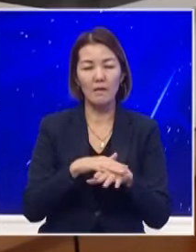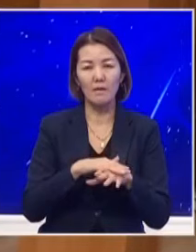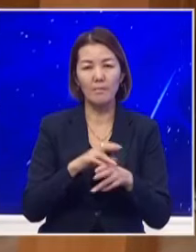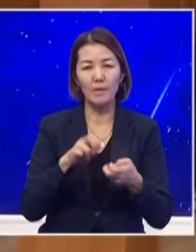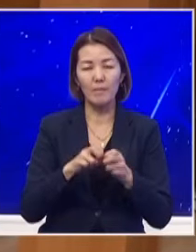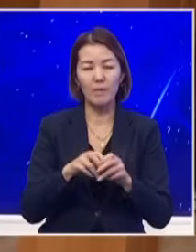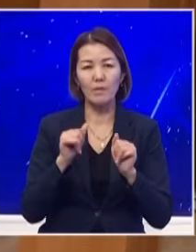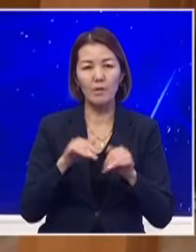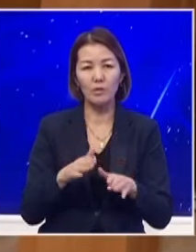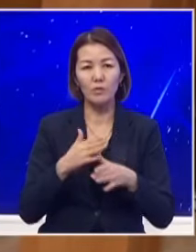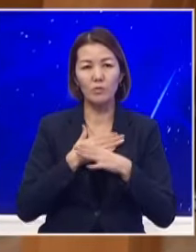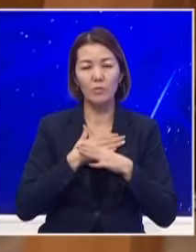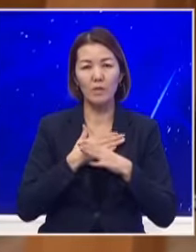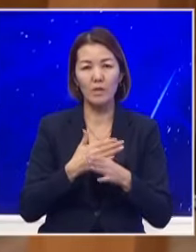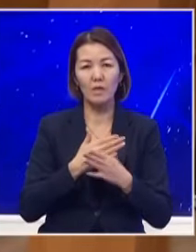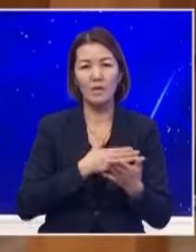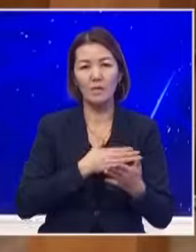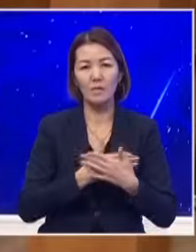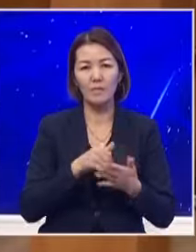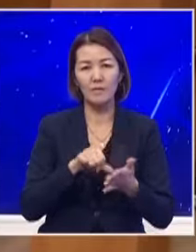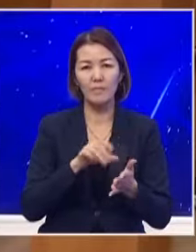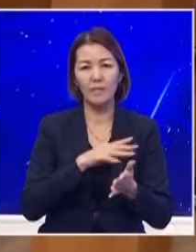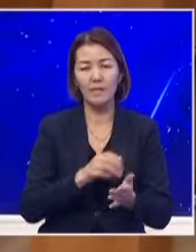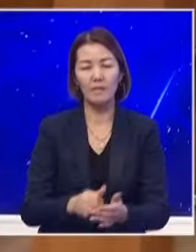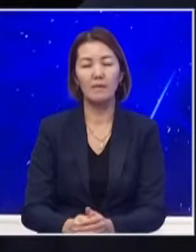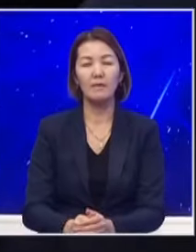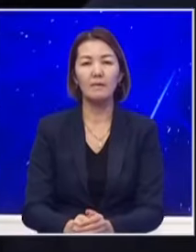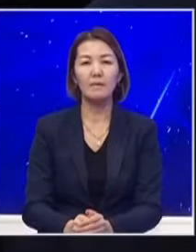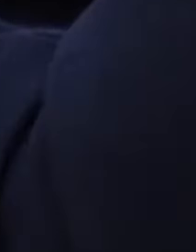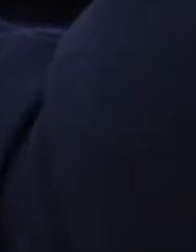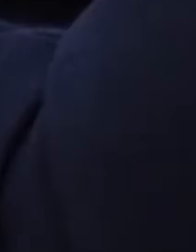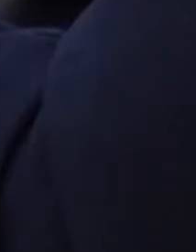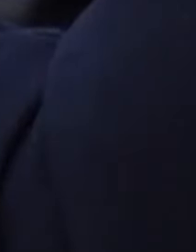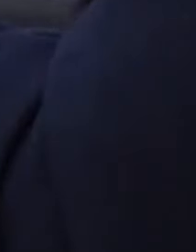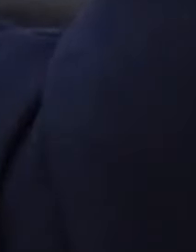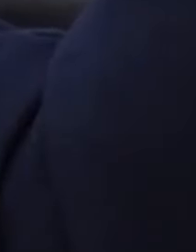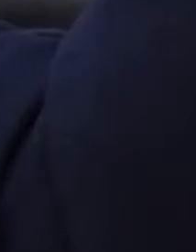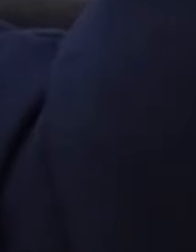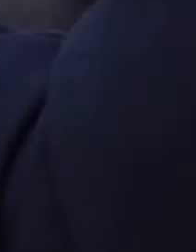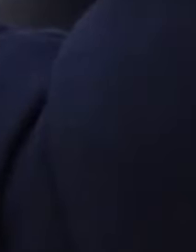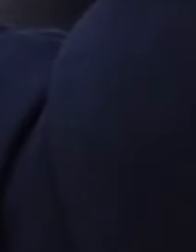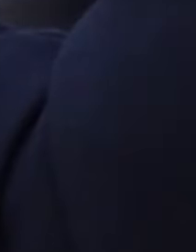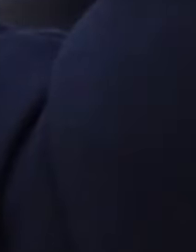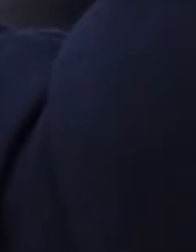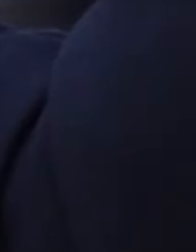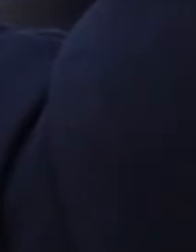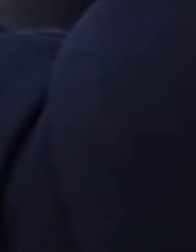мәселелерін шешуге атсалысып келеді. Диана Тұрлыбек, Жаслан Шымкенже, Жетісу телеарнасы, Талдықорған.